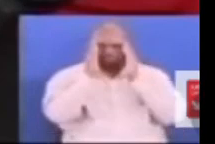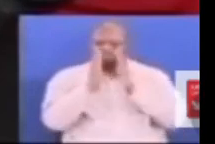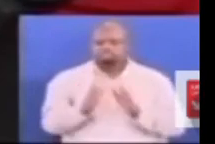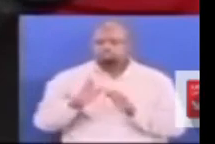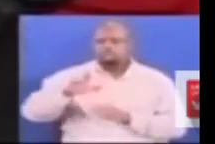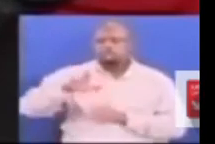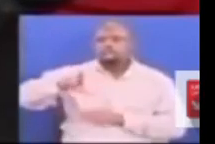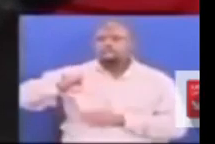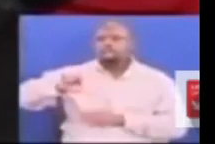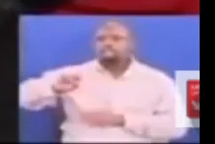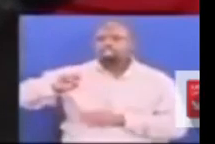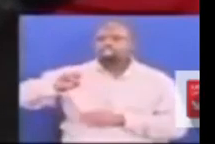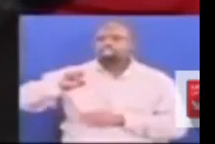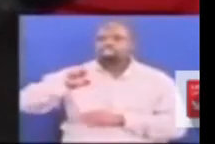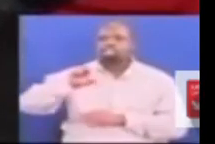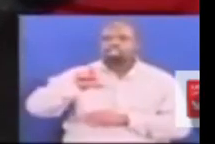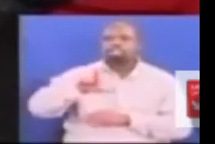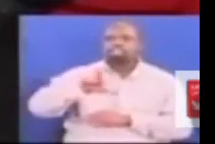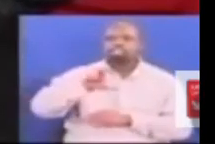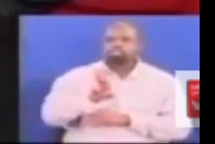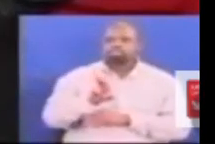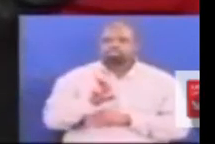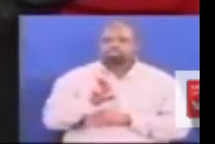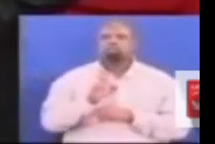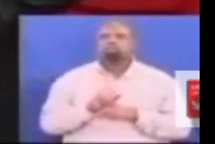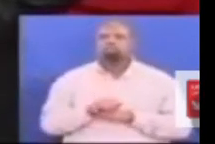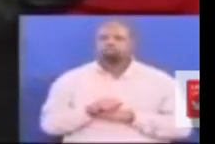mbunge mnadhimu wa kambi ya upinzani,